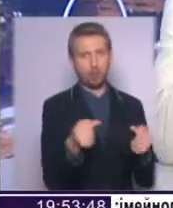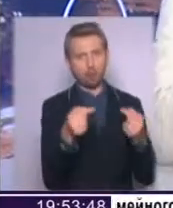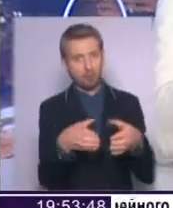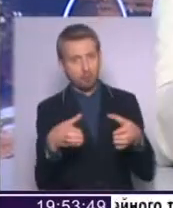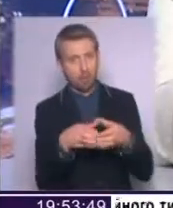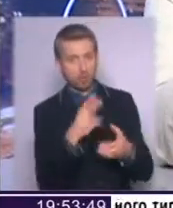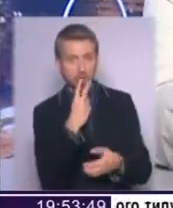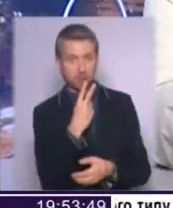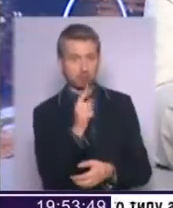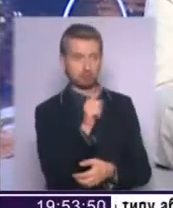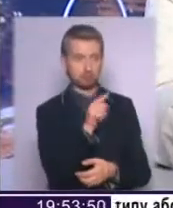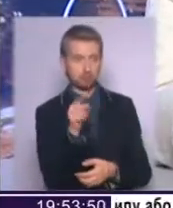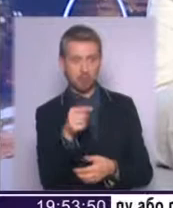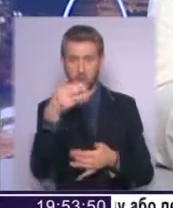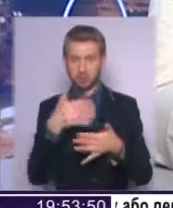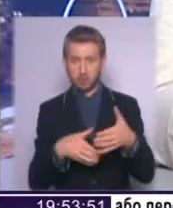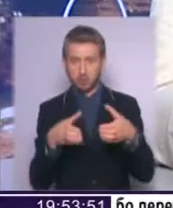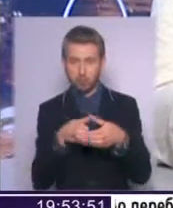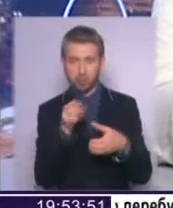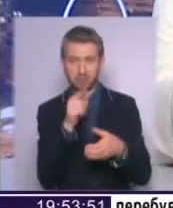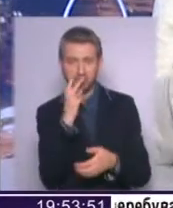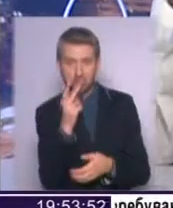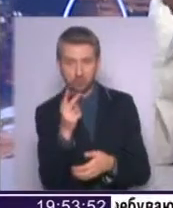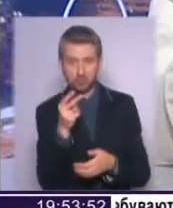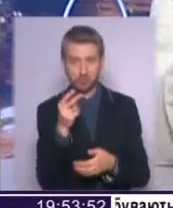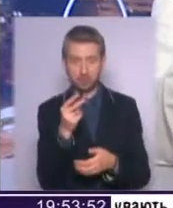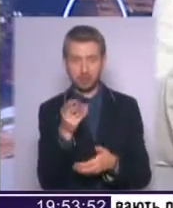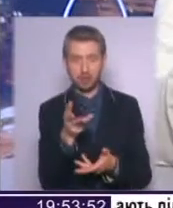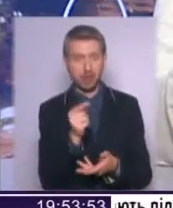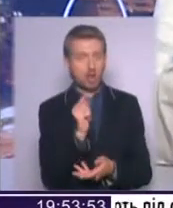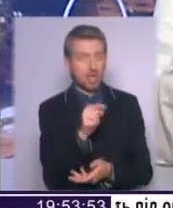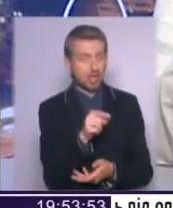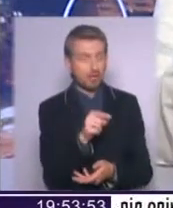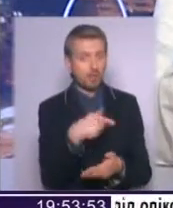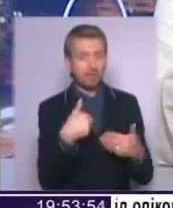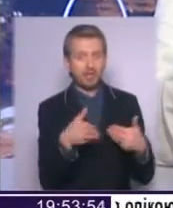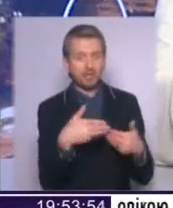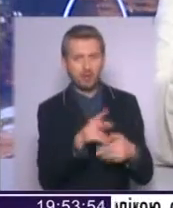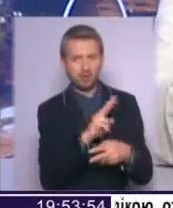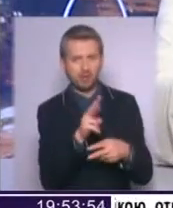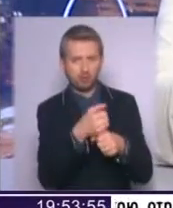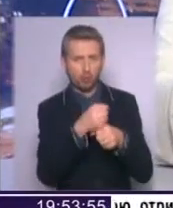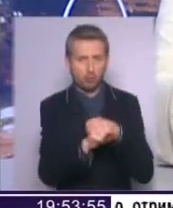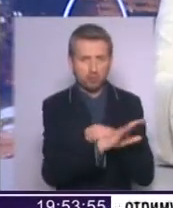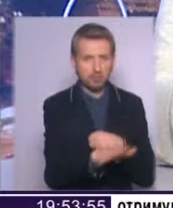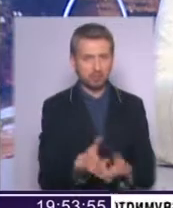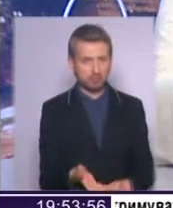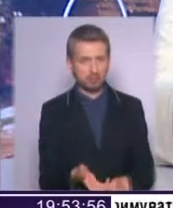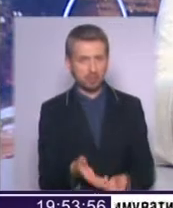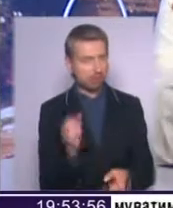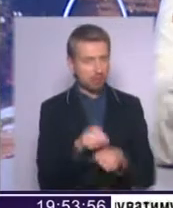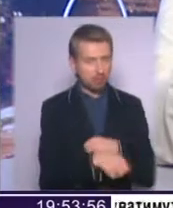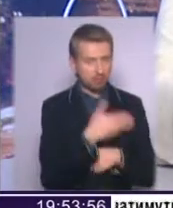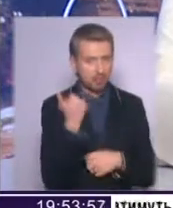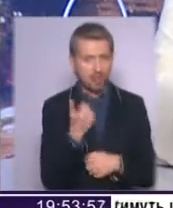бачать, хто є в списку партії, тої партії. Ну їм... В двері ніхто в одвірки не пхає пальці і не викручує їх. Добре, вони якщо